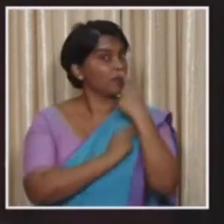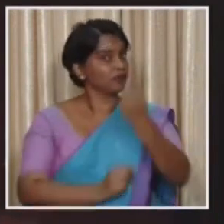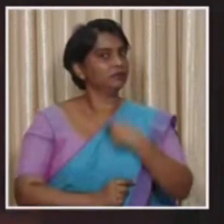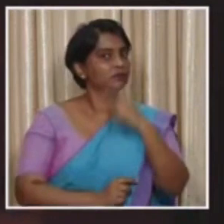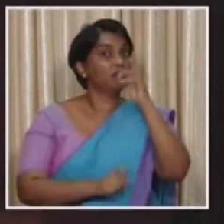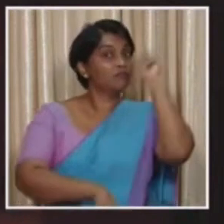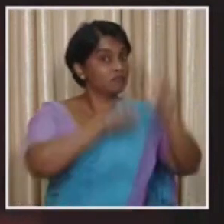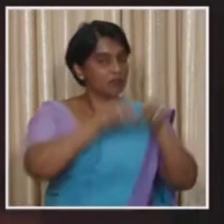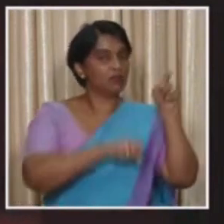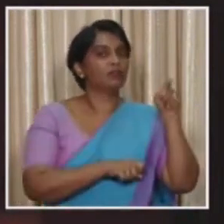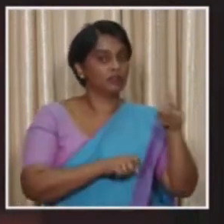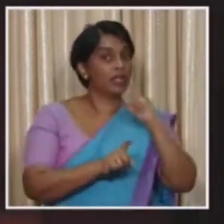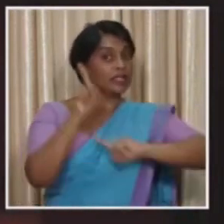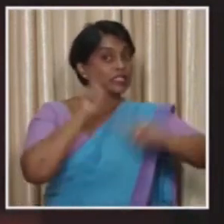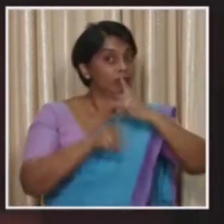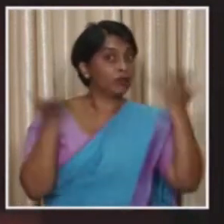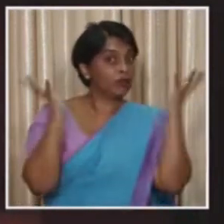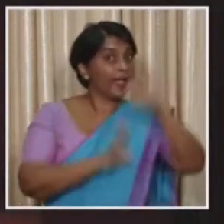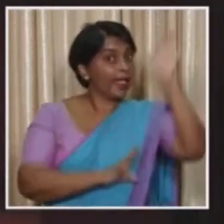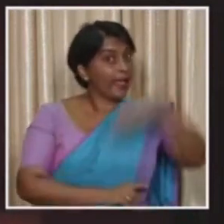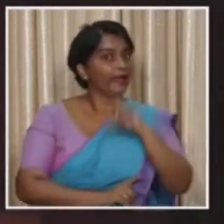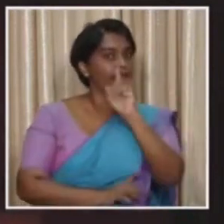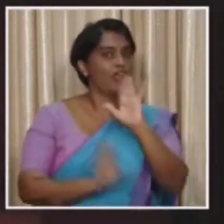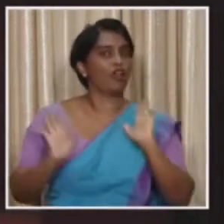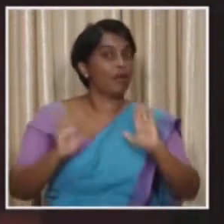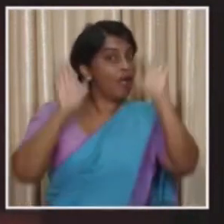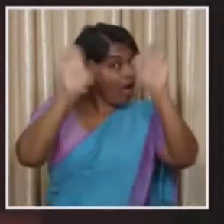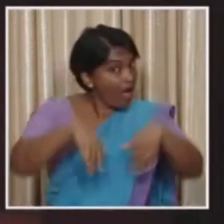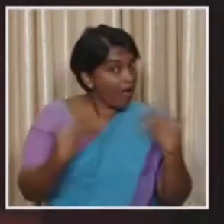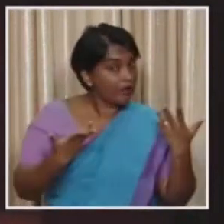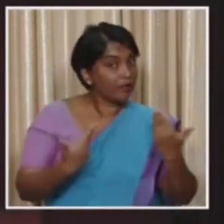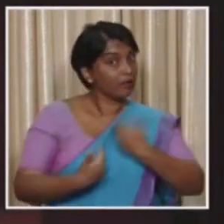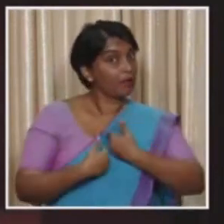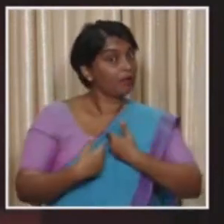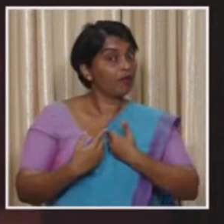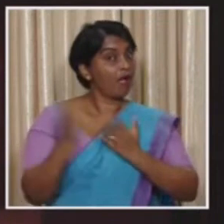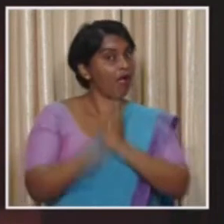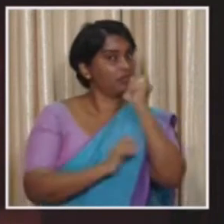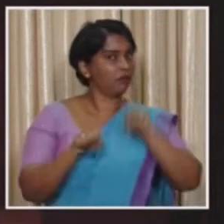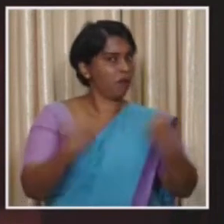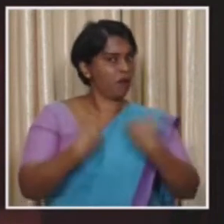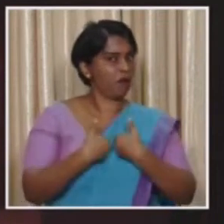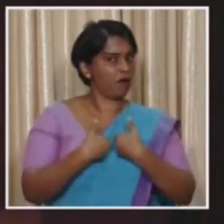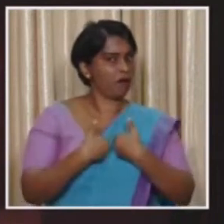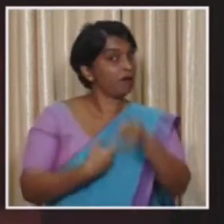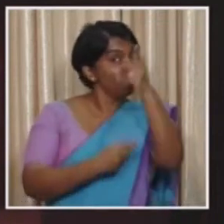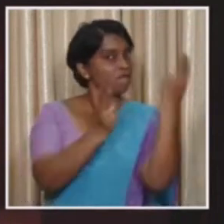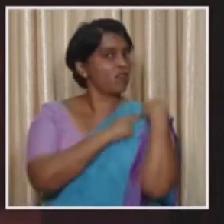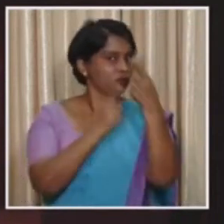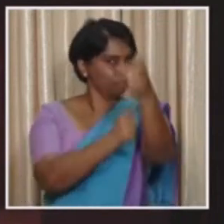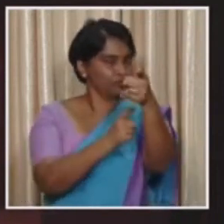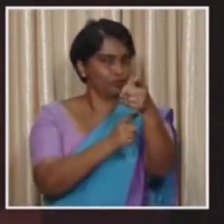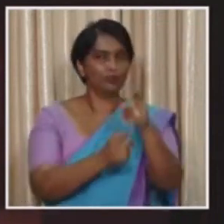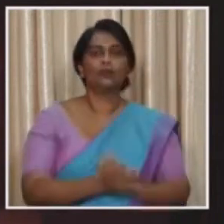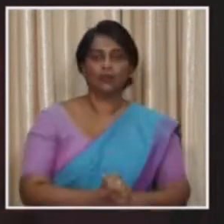ඕනේ නිලධාරින්ට ඒ රැස්වීම කැඳෙව්වම එන්න කියලා. ආවේ නැත්නම් මගේ වරප්‍රසාද කඩවීමක්. ඔබතුමා ඒක වගකීම් බාර ගන්න